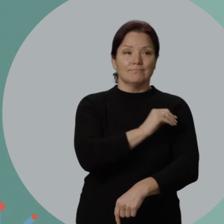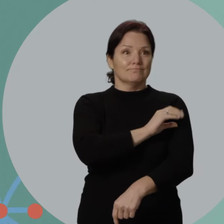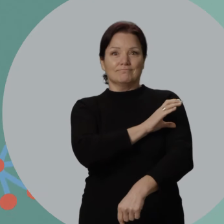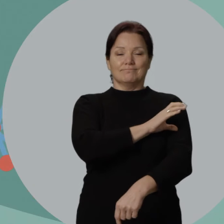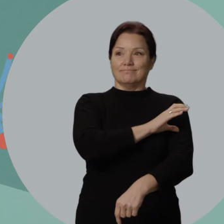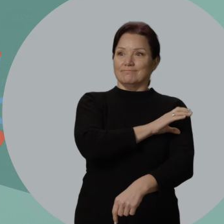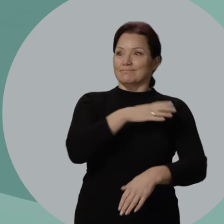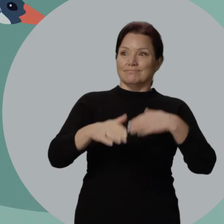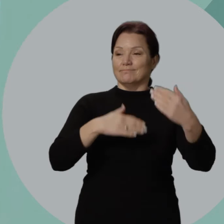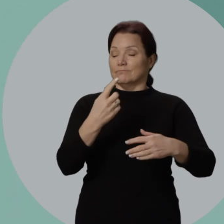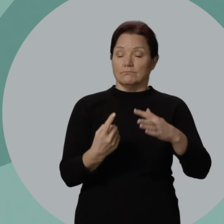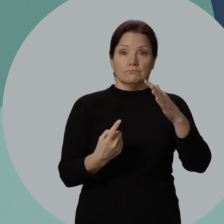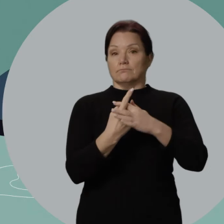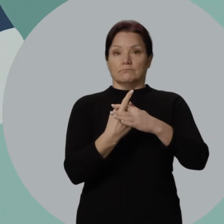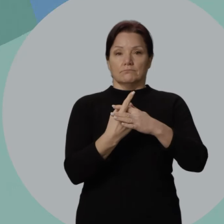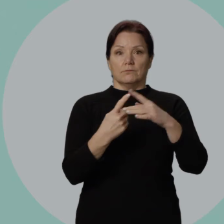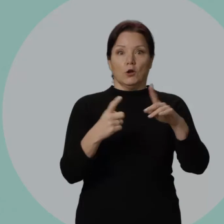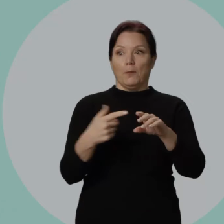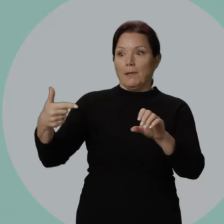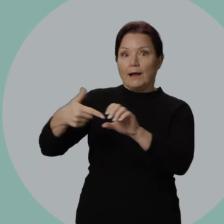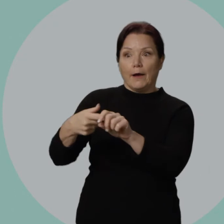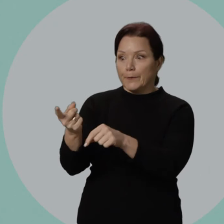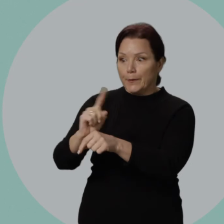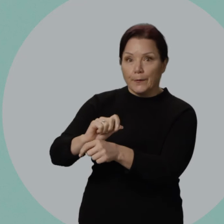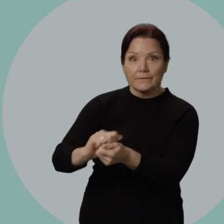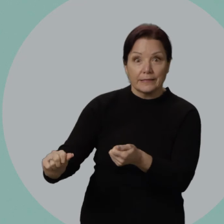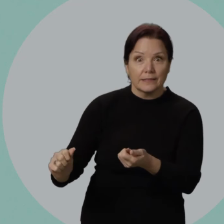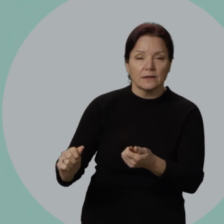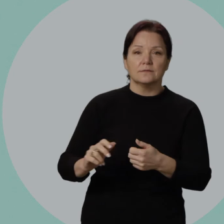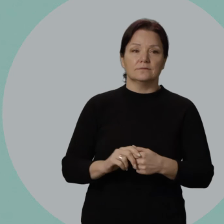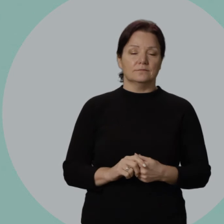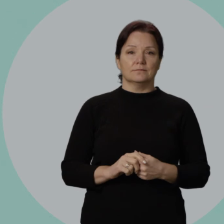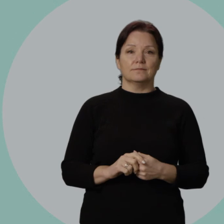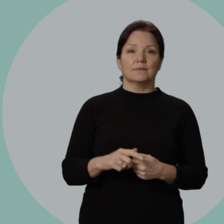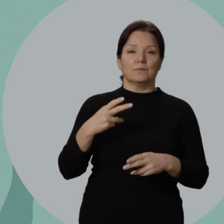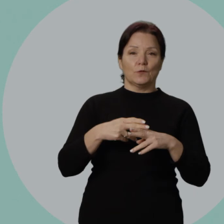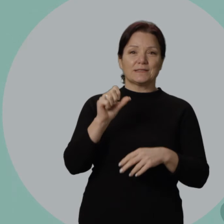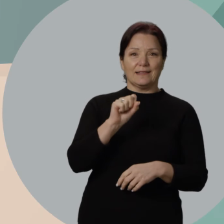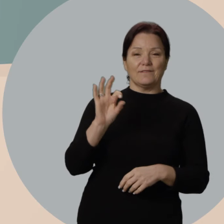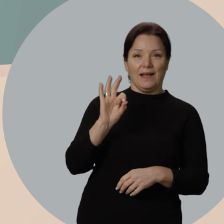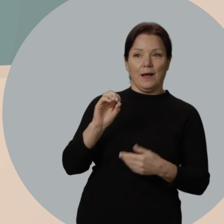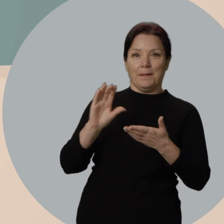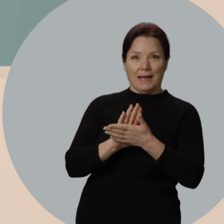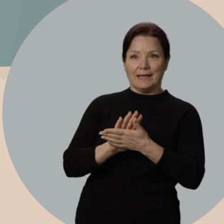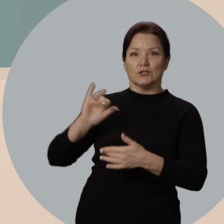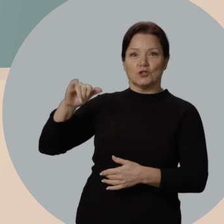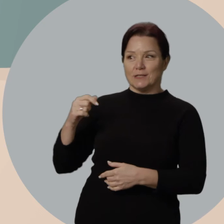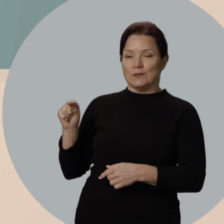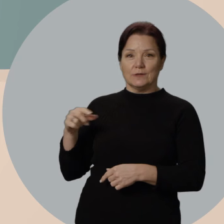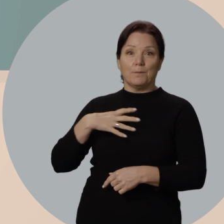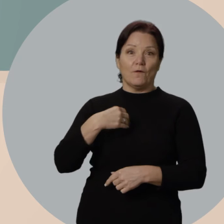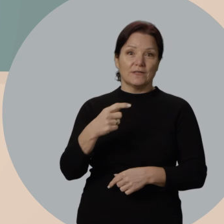pense l'avoir, la mener, pas. C'est comme une auto qui me manque de gaz. Mon nom c'est Sarina Ferrara, mon mari, John